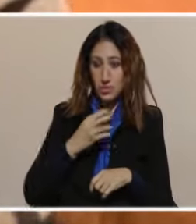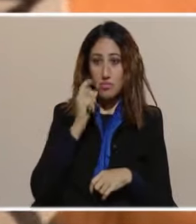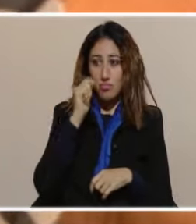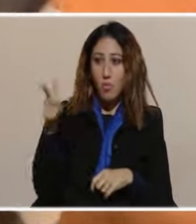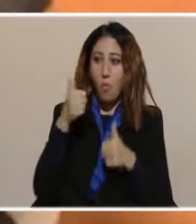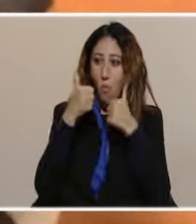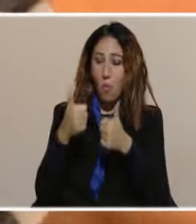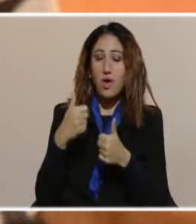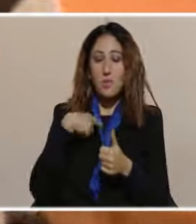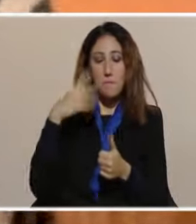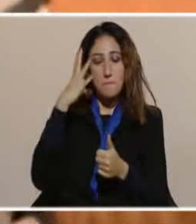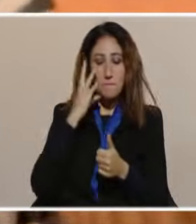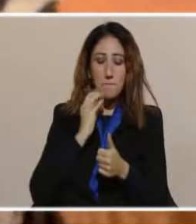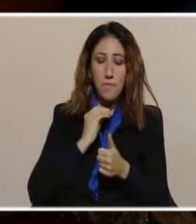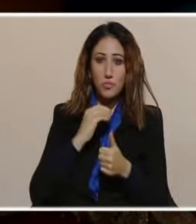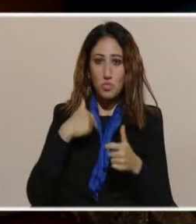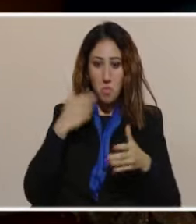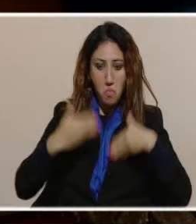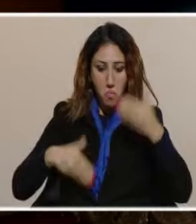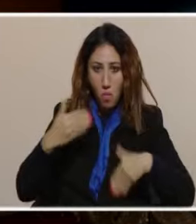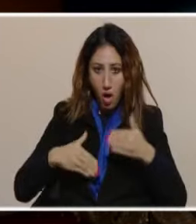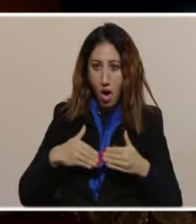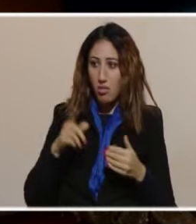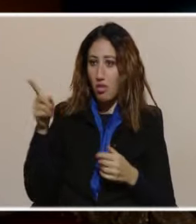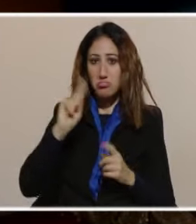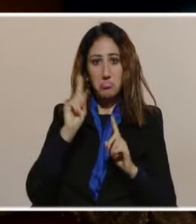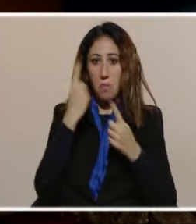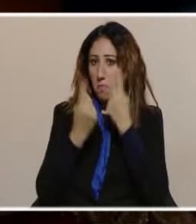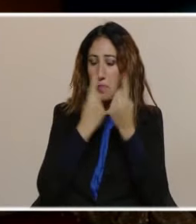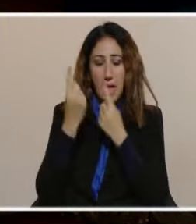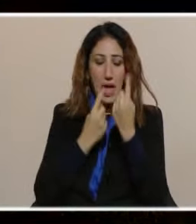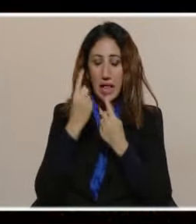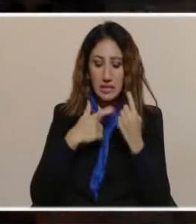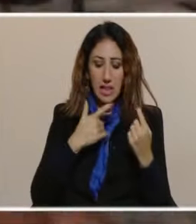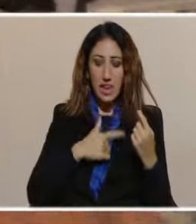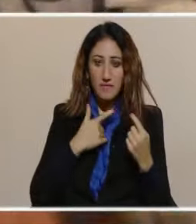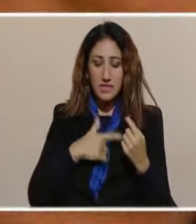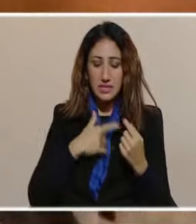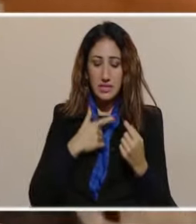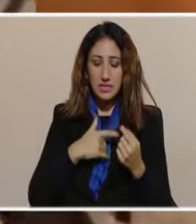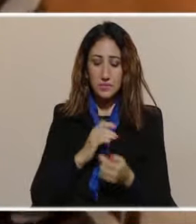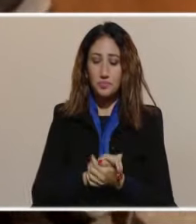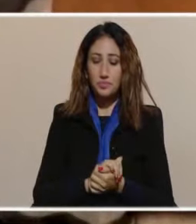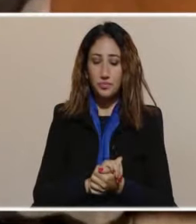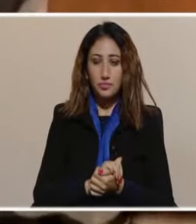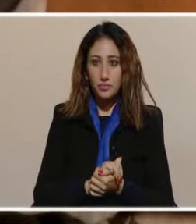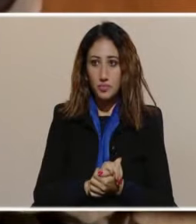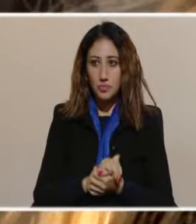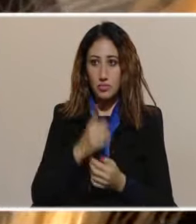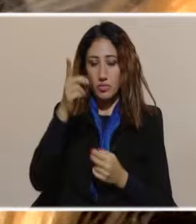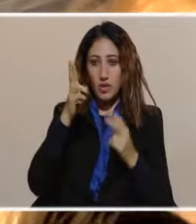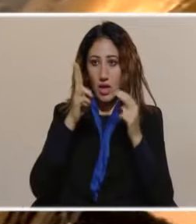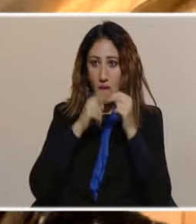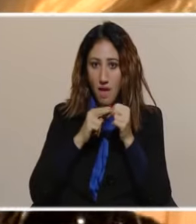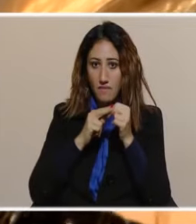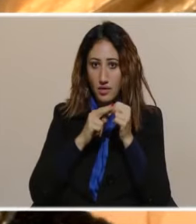أو غير البنت اللي كانت معاقة وعندها كل حاجة متدمرة متكسرة نفسيا. وعلى غير المتوقع رفض أهلها